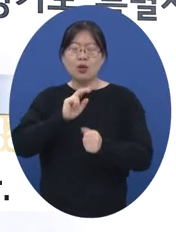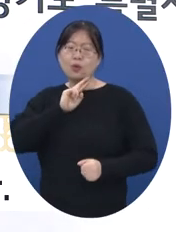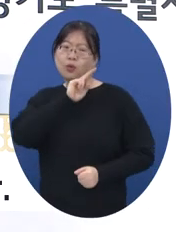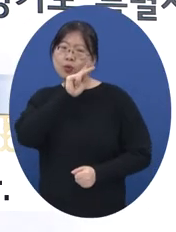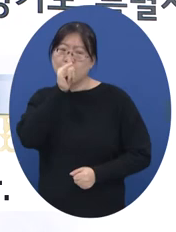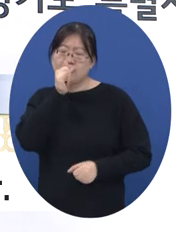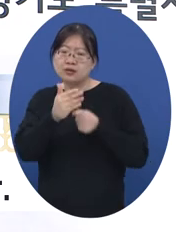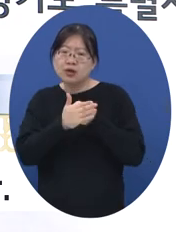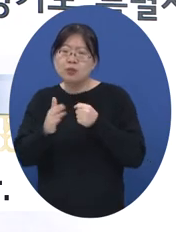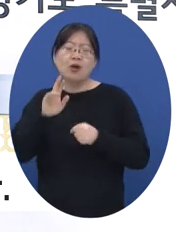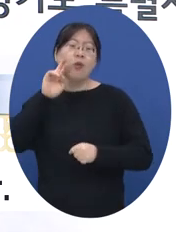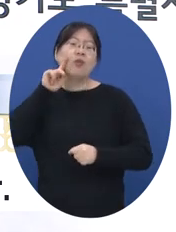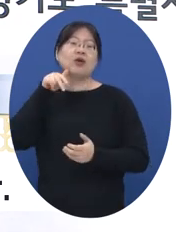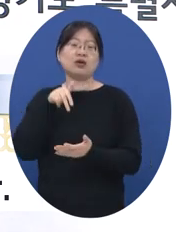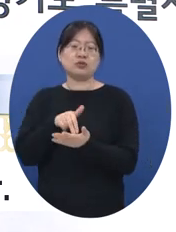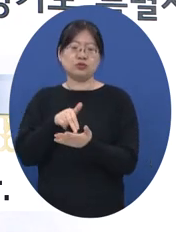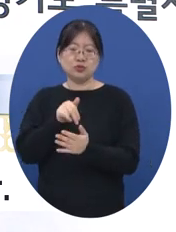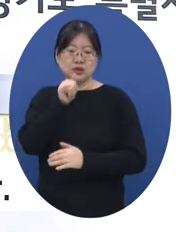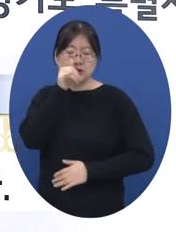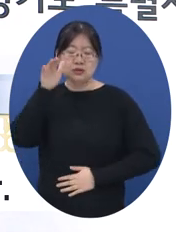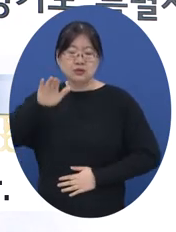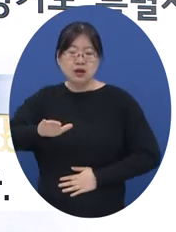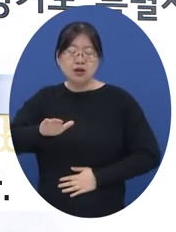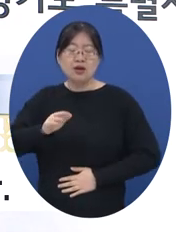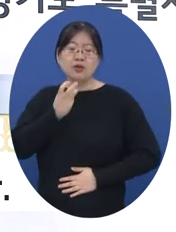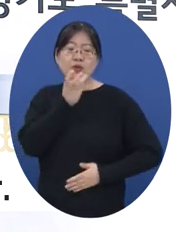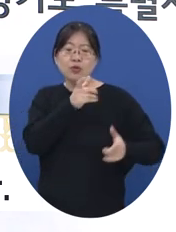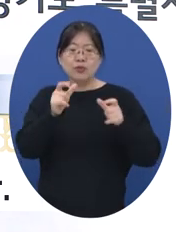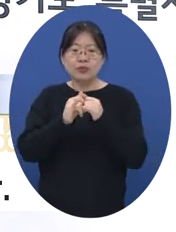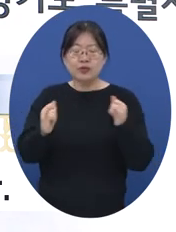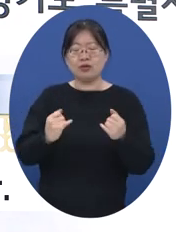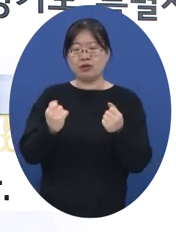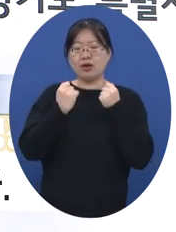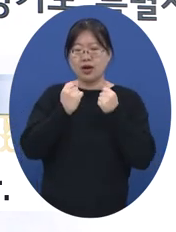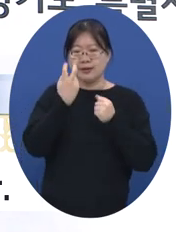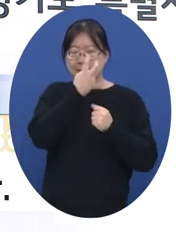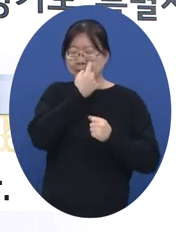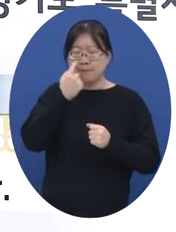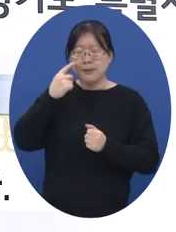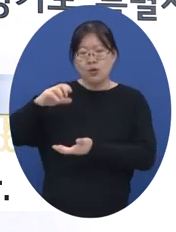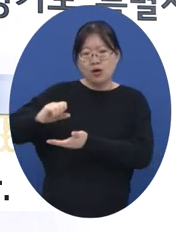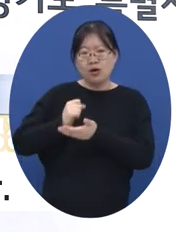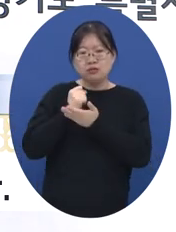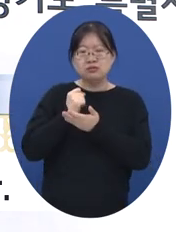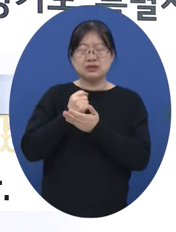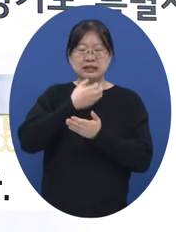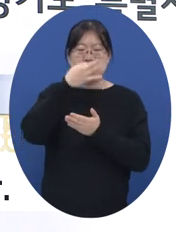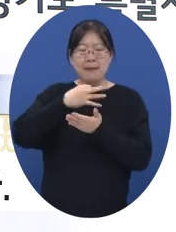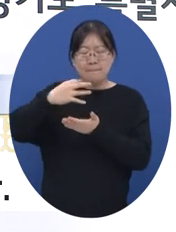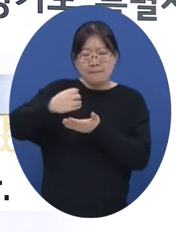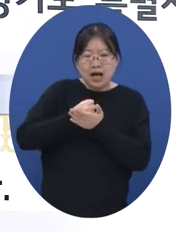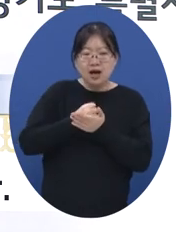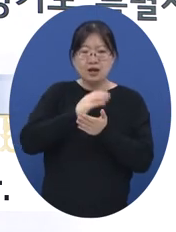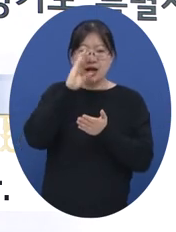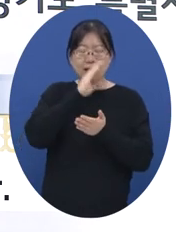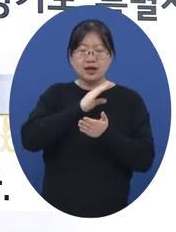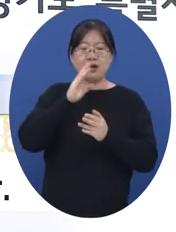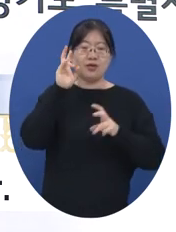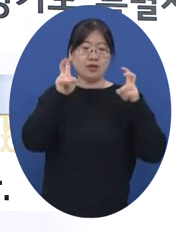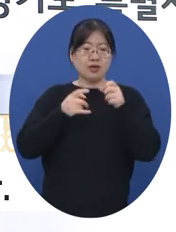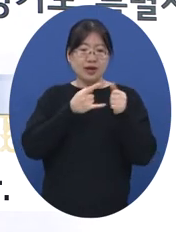역으로 비상사태 해당하는 상황에서 경기도민의 건강을 담보로 이득을 보려는 악덕 업체에 대해서는